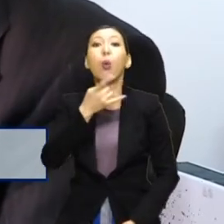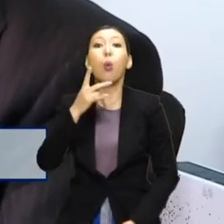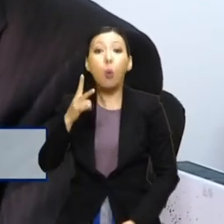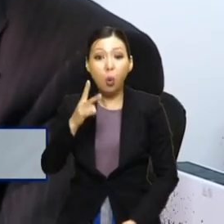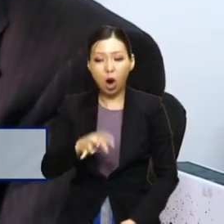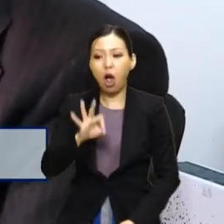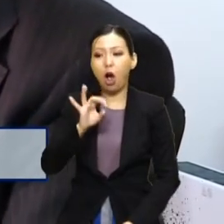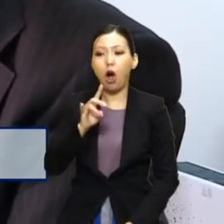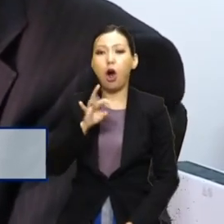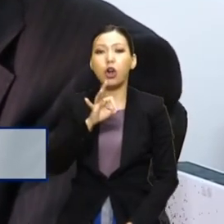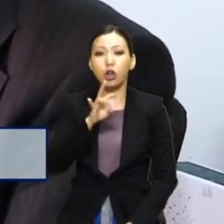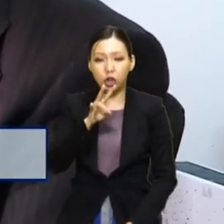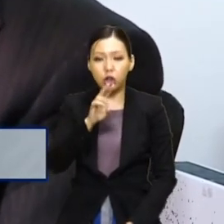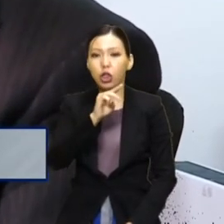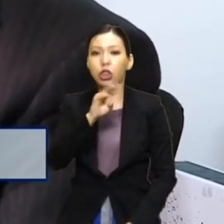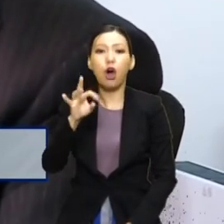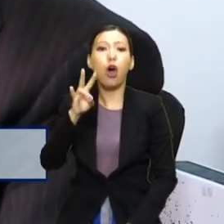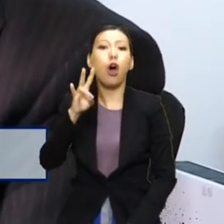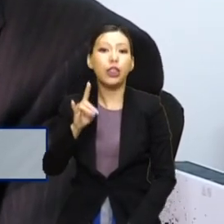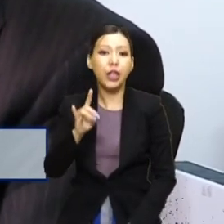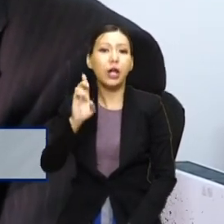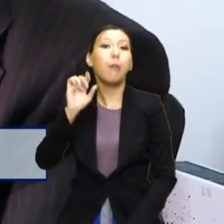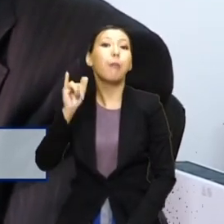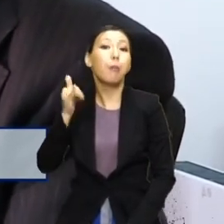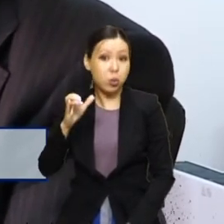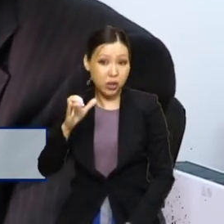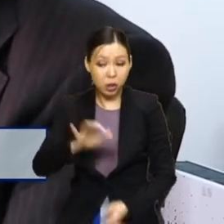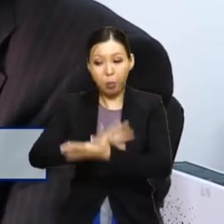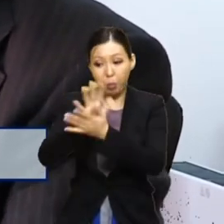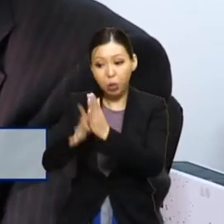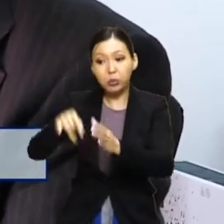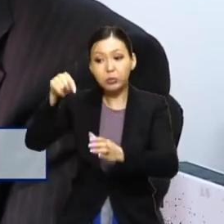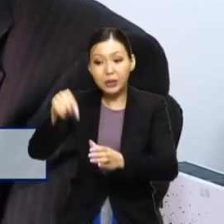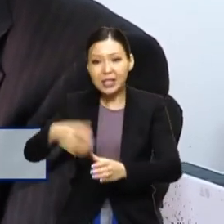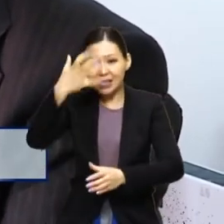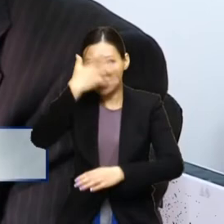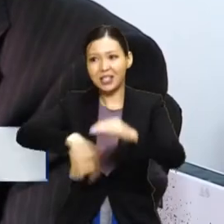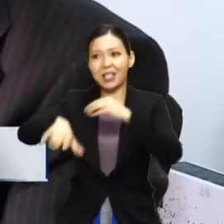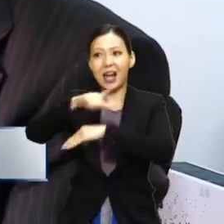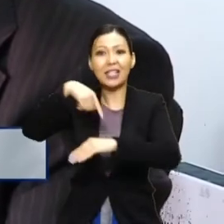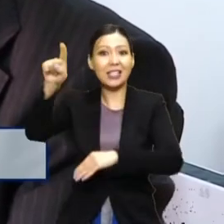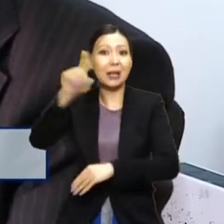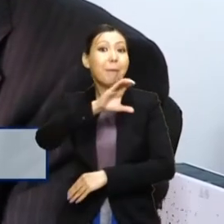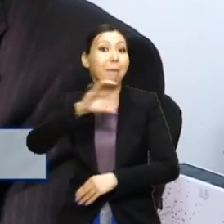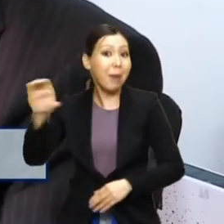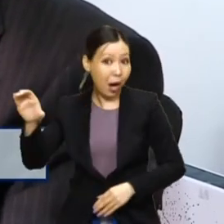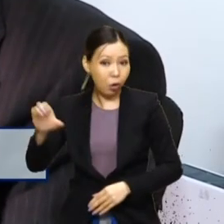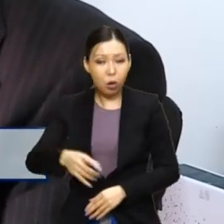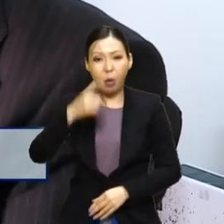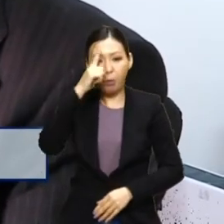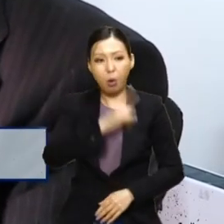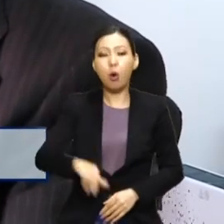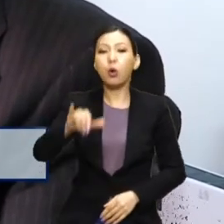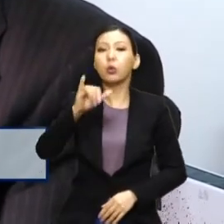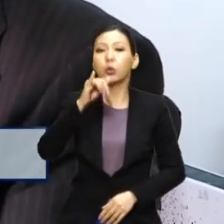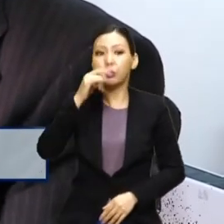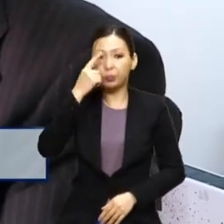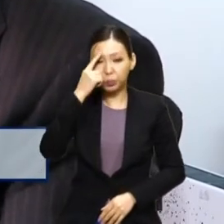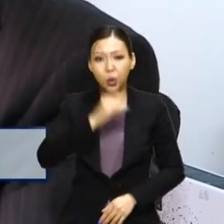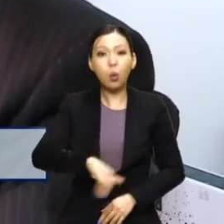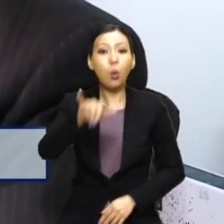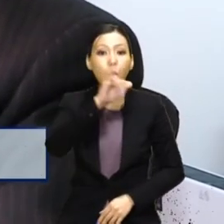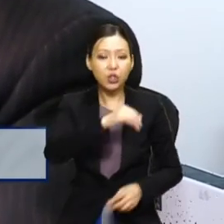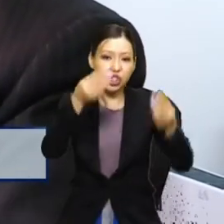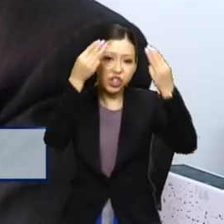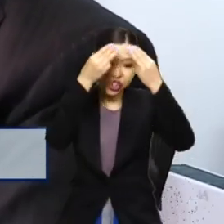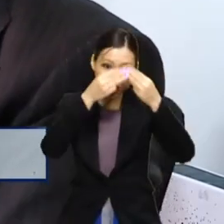бол засгийн газрын одоо ийм байгууллага. Тэгээд энэ бол Монгол Улсын шинжлэх ухааны технологийн бодлого стратеги.